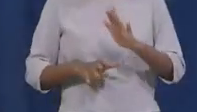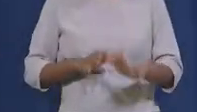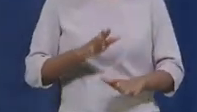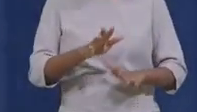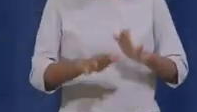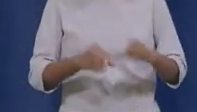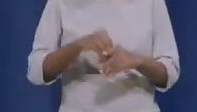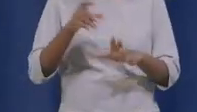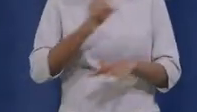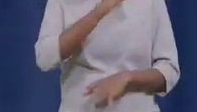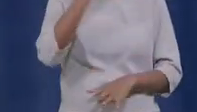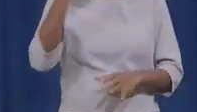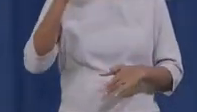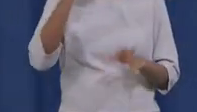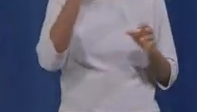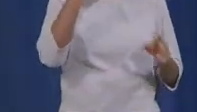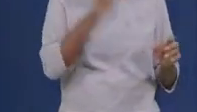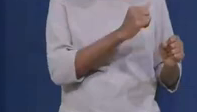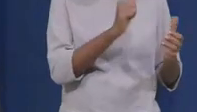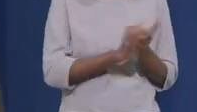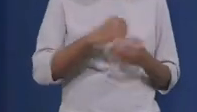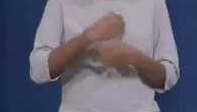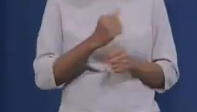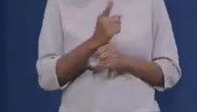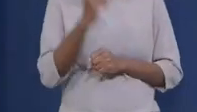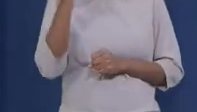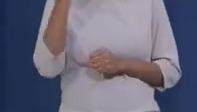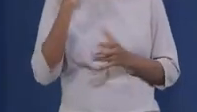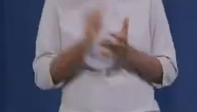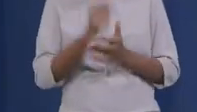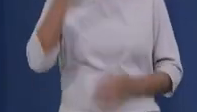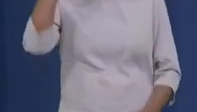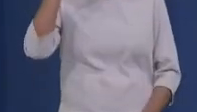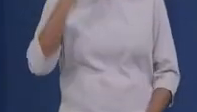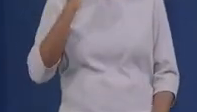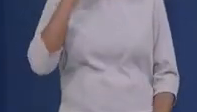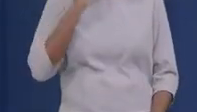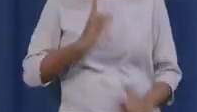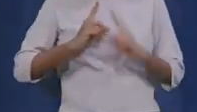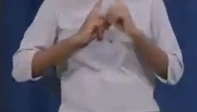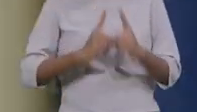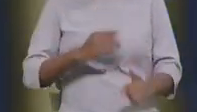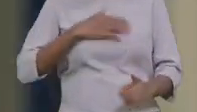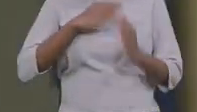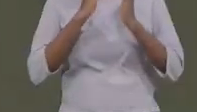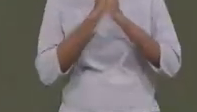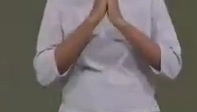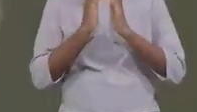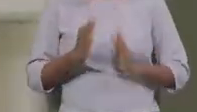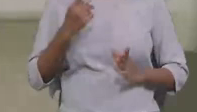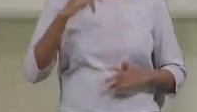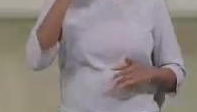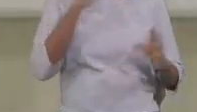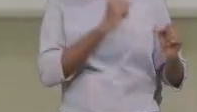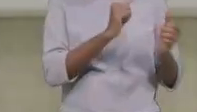t'amène à marcher dans la lumière, la foi qui t'amène à comprendre que Dieu va exaucer ta